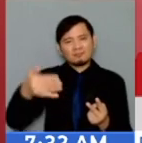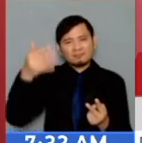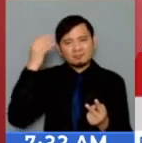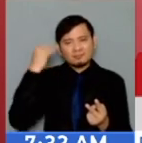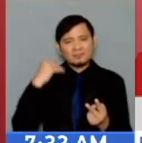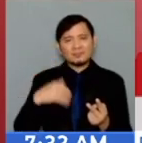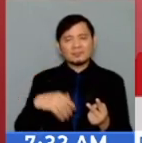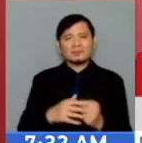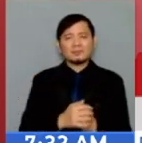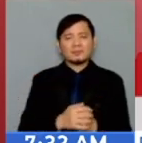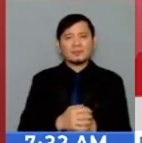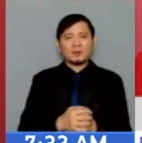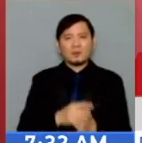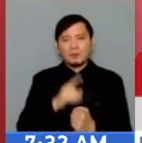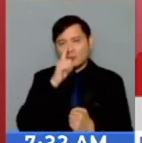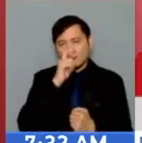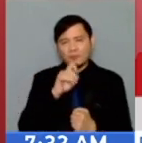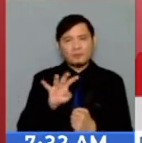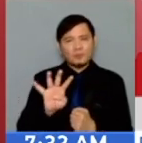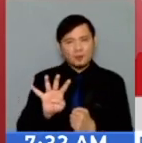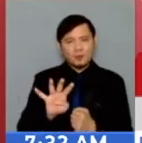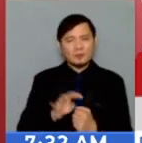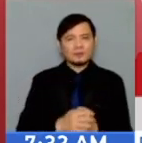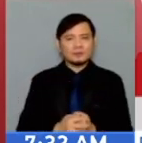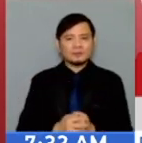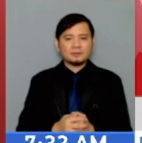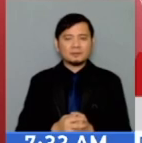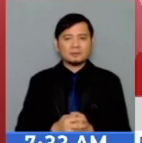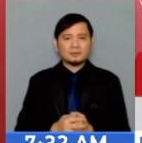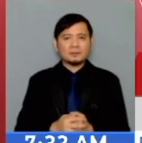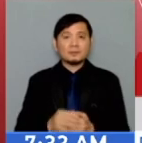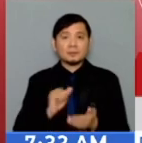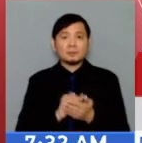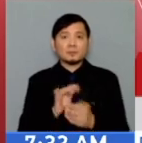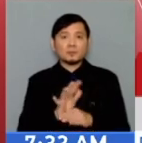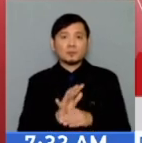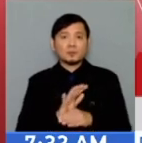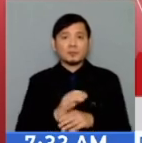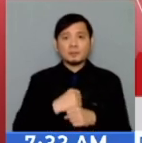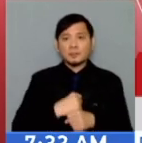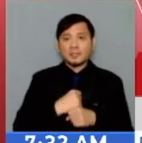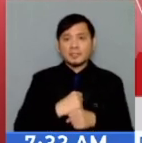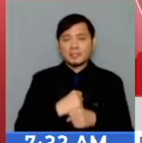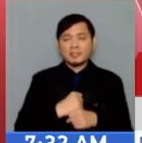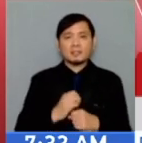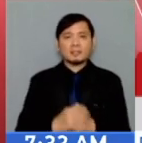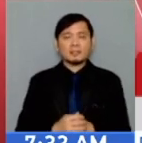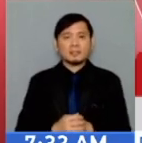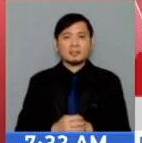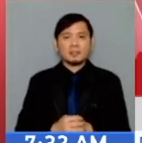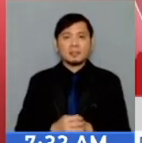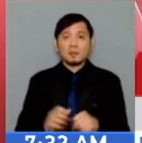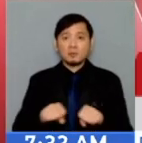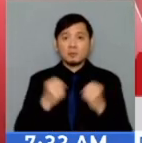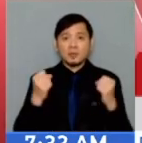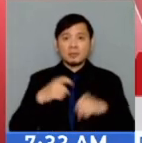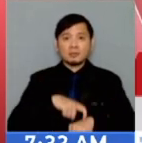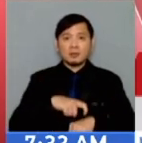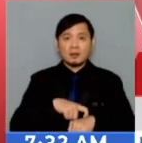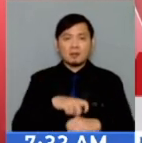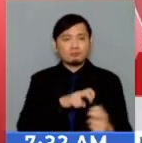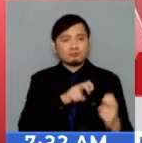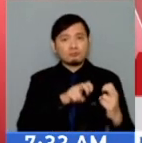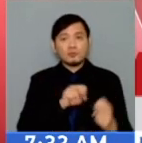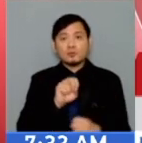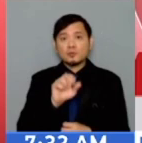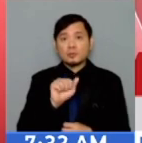that time. Opa. So when we were doing that movie, during our breaks, sabi ko nga kay Susan, pabiro ko sa kanya kasi